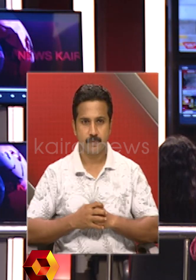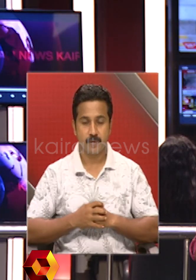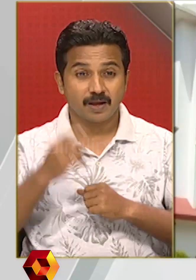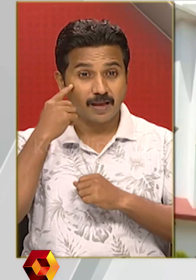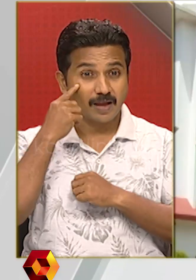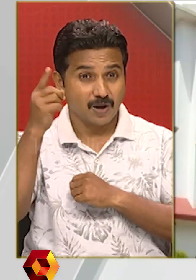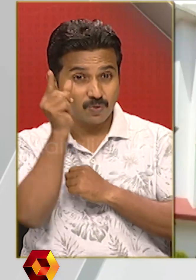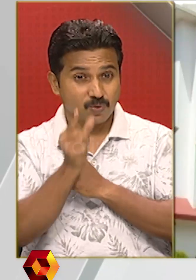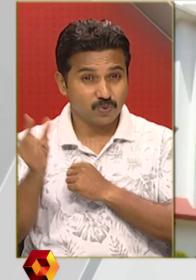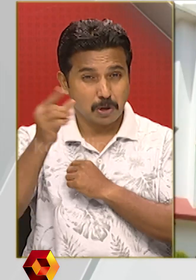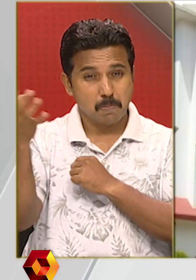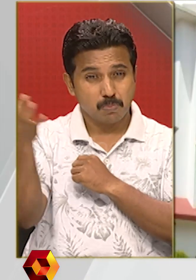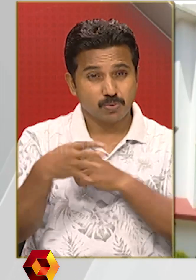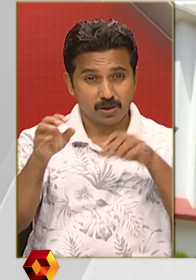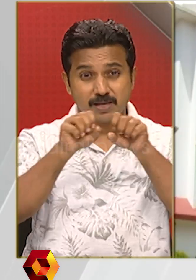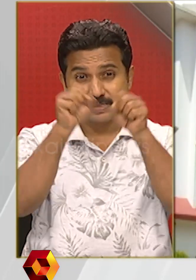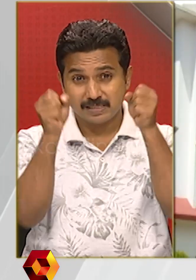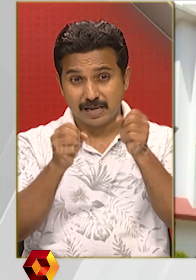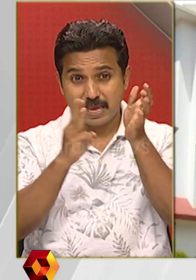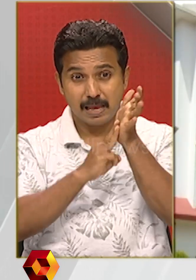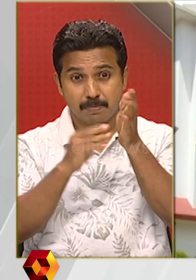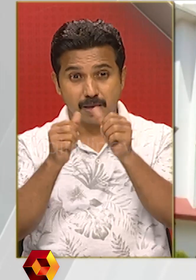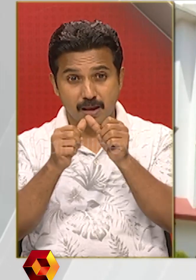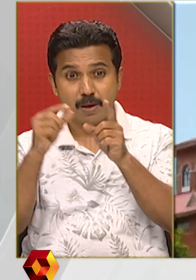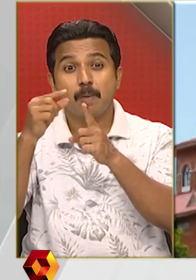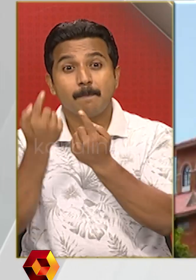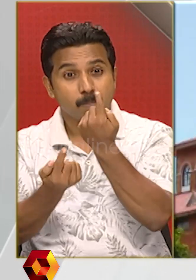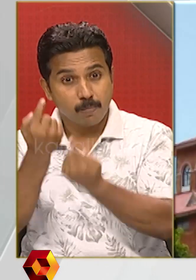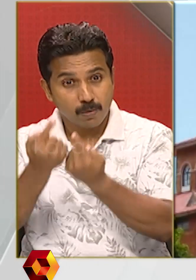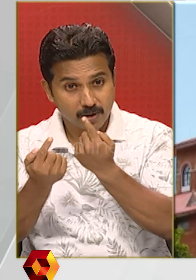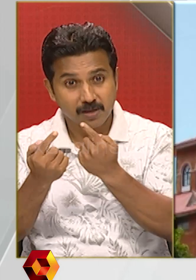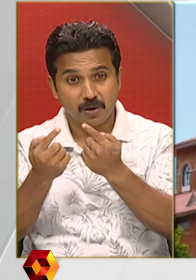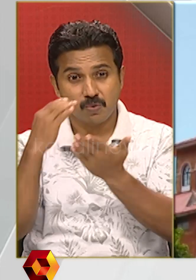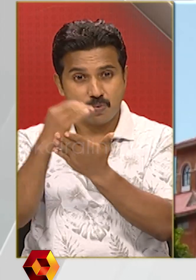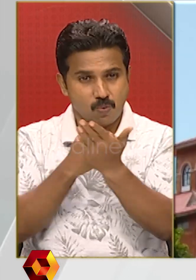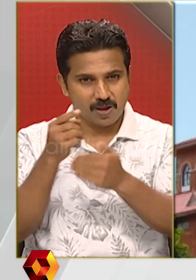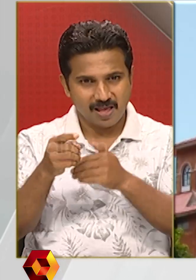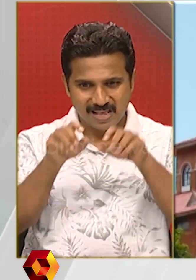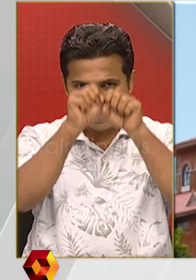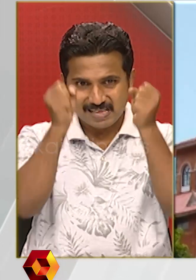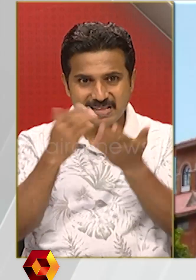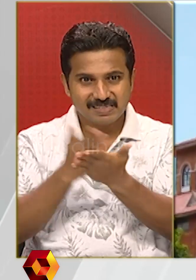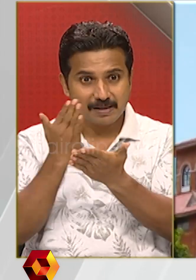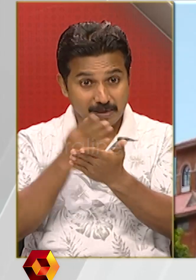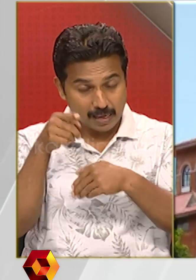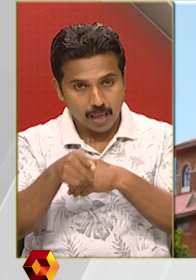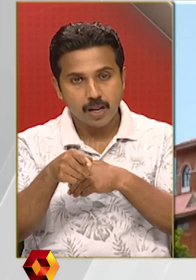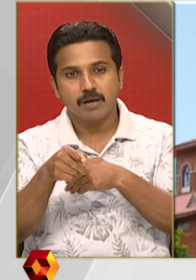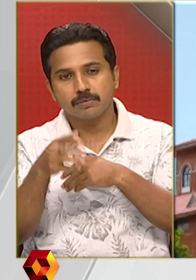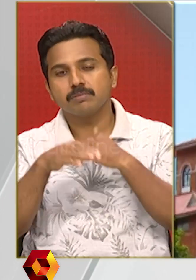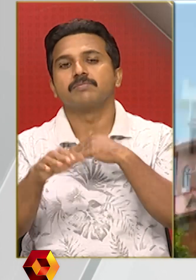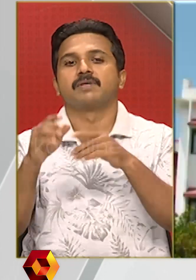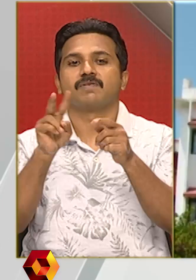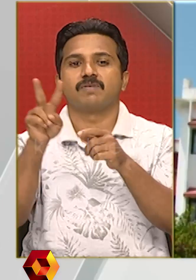കണ്ണൂർ സർവകലാശാലയിൽ പുതുതായി ആരംഭിച്ച എം എ പൊളിറ്റിക്സ് ആൻഡ് ഗവേണൻസ് കോഴ്സിന്റെ സിലബസിനെ കുറിച്ച് ഉയർന്ന വിമർശനങ്ങളോട്